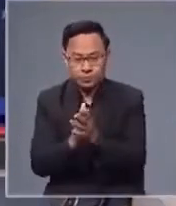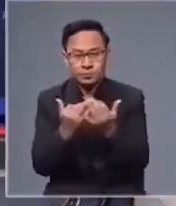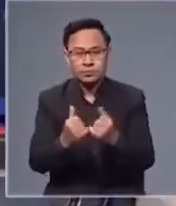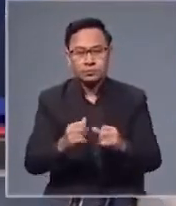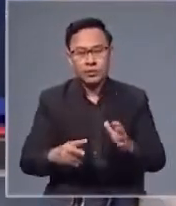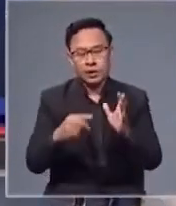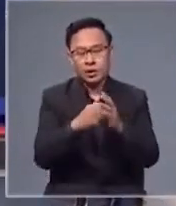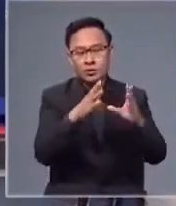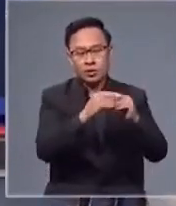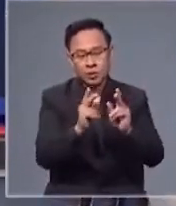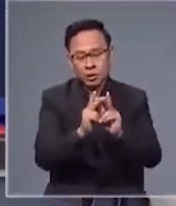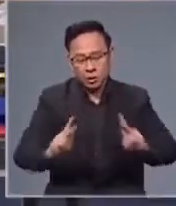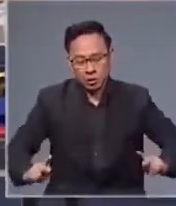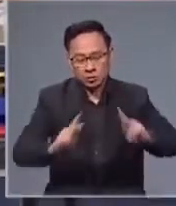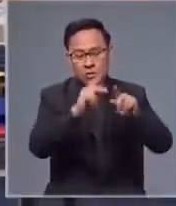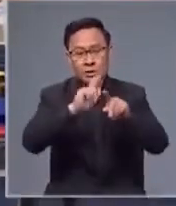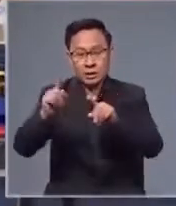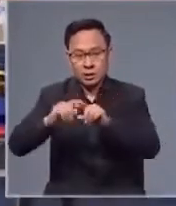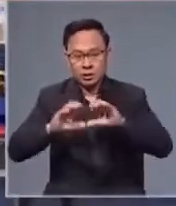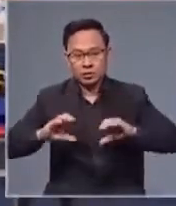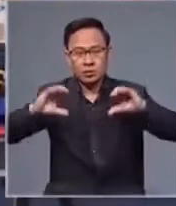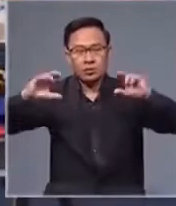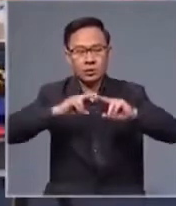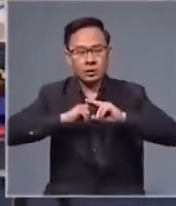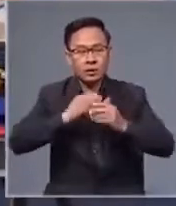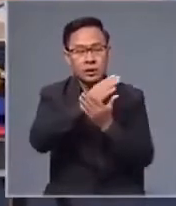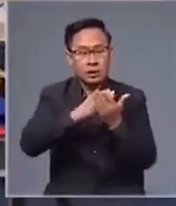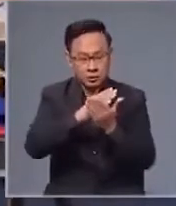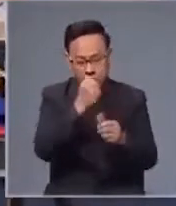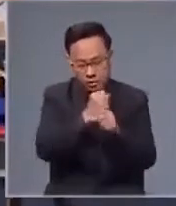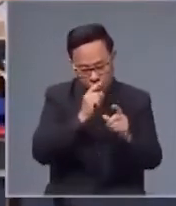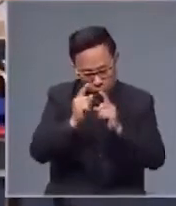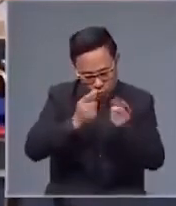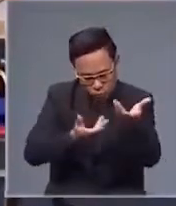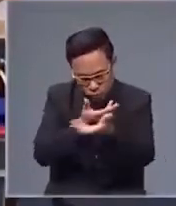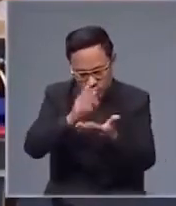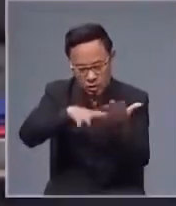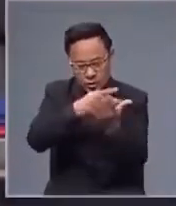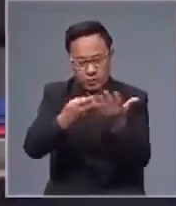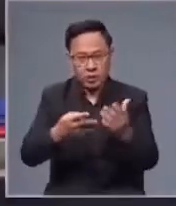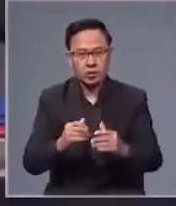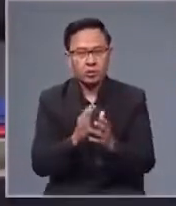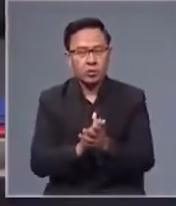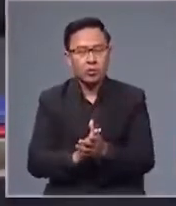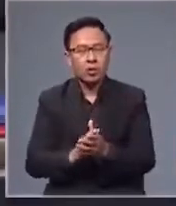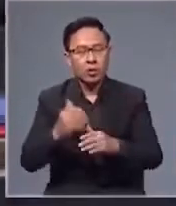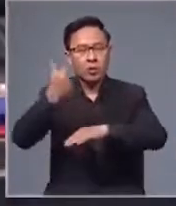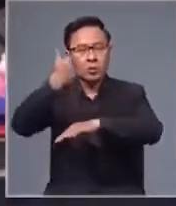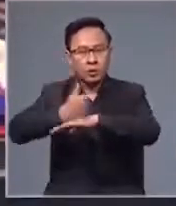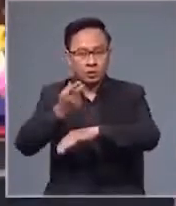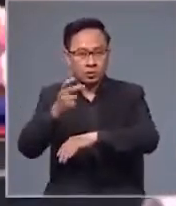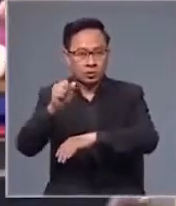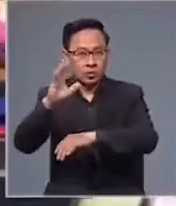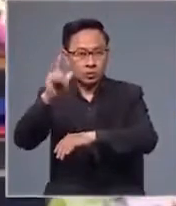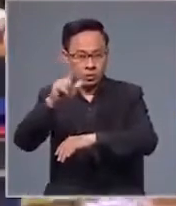งทางด้านเศรษฐกิจและรัฐวิสาหกิจเพื่อชี้แจงแนวทางการปฏิบัติตามนโยบายของพลเอกประยุทธ์จันทร์โอชา